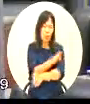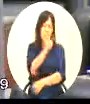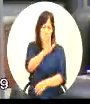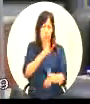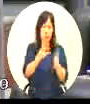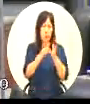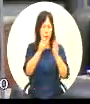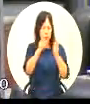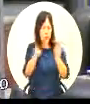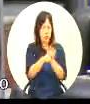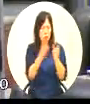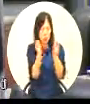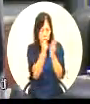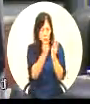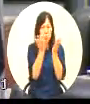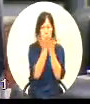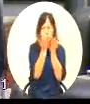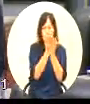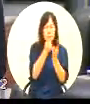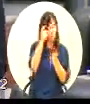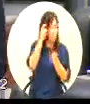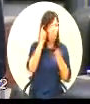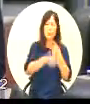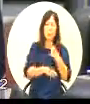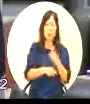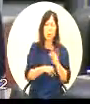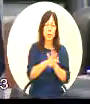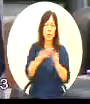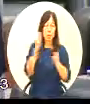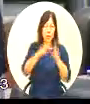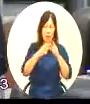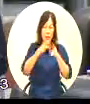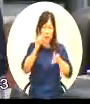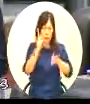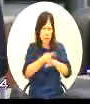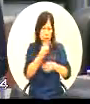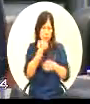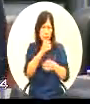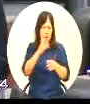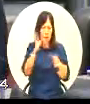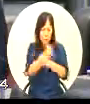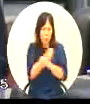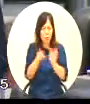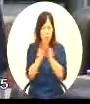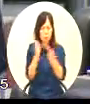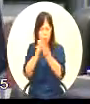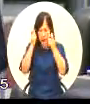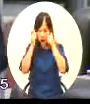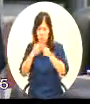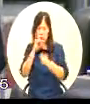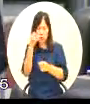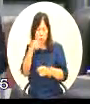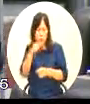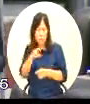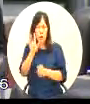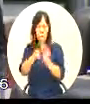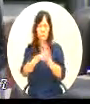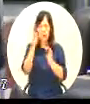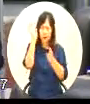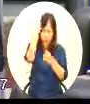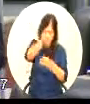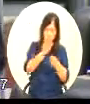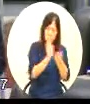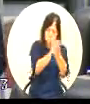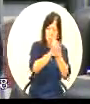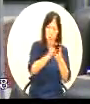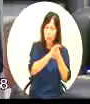来看无法就近入学就是不理想。第二个，人才流失对高雄也是不好。第三个，我们未来要怎么去推动这些相关的，